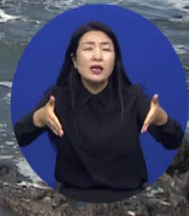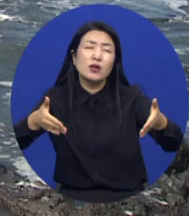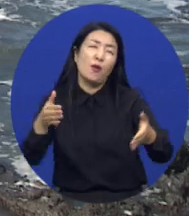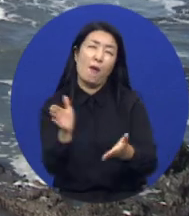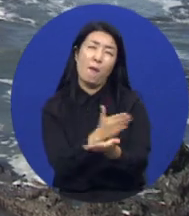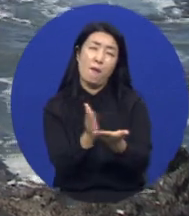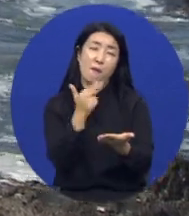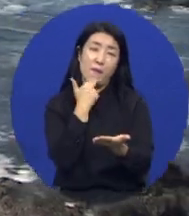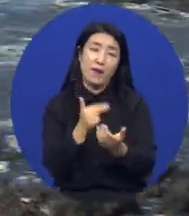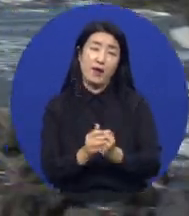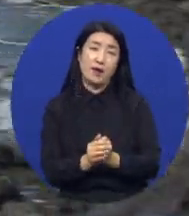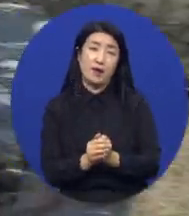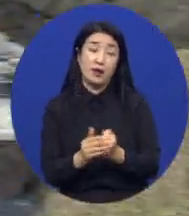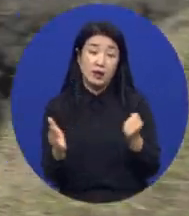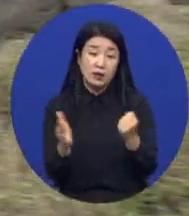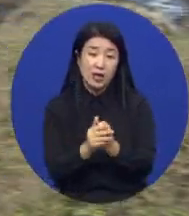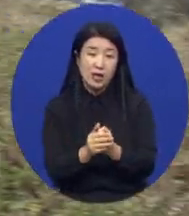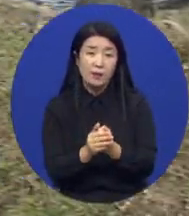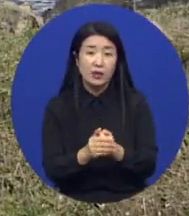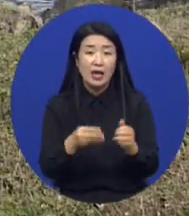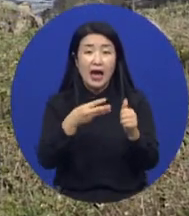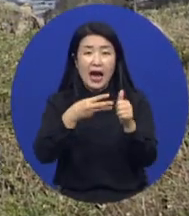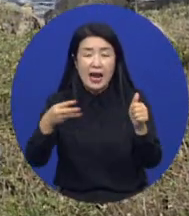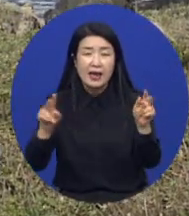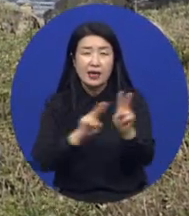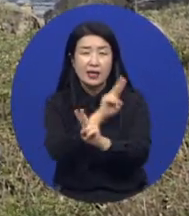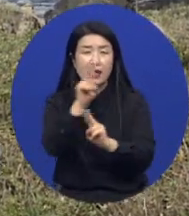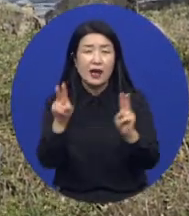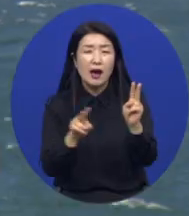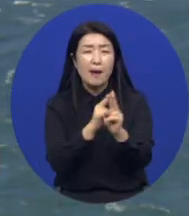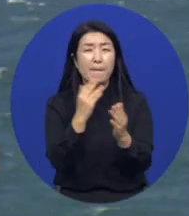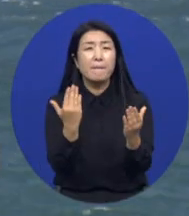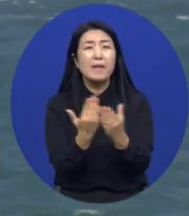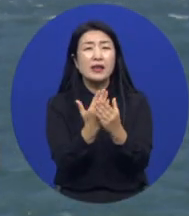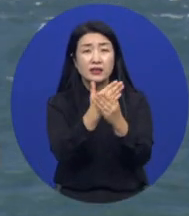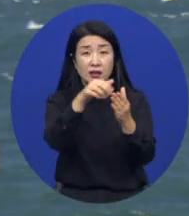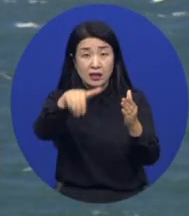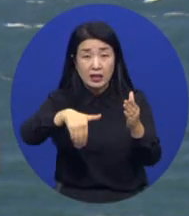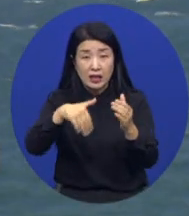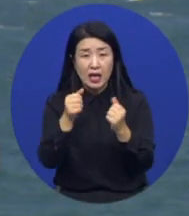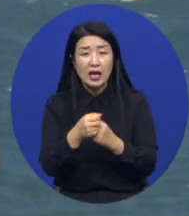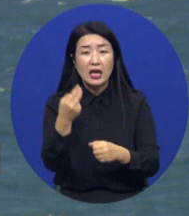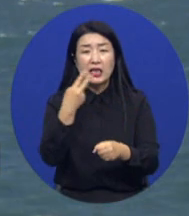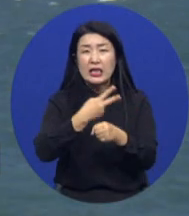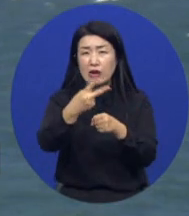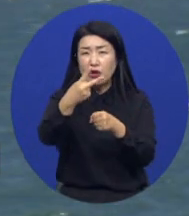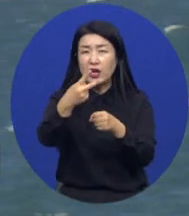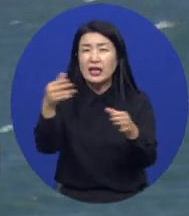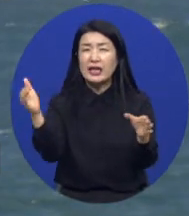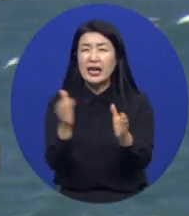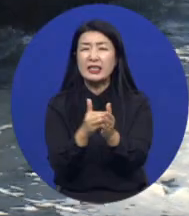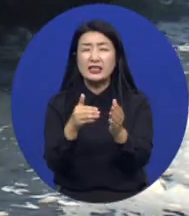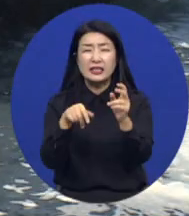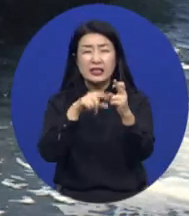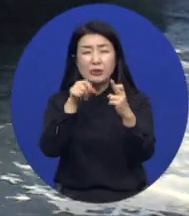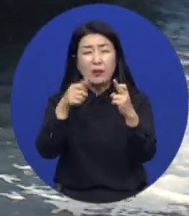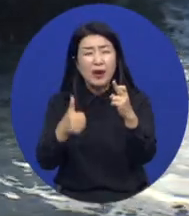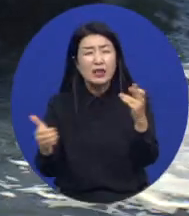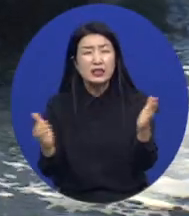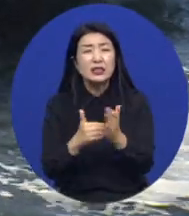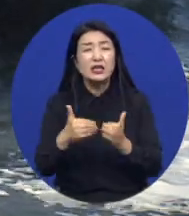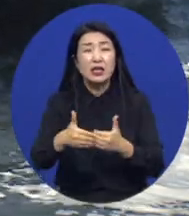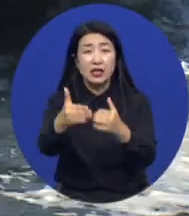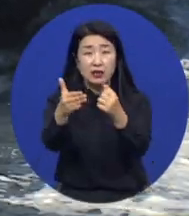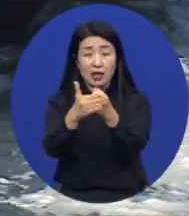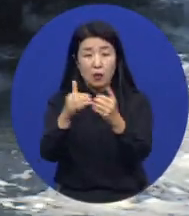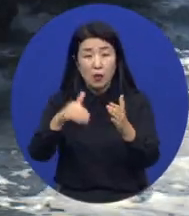않았습니다. 제주 최대 규모인 한림 해상풍력 발전단지 공사는 2024년 말까지 진행될 예정이어서